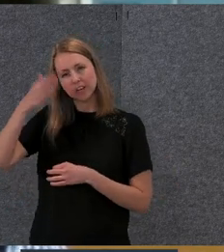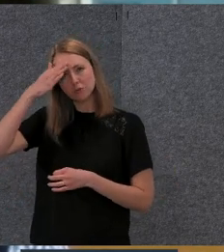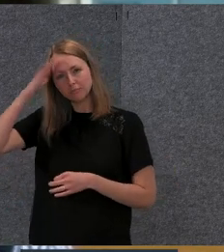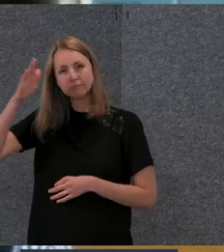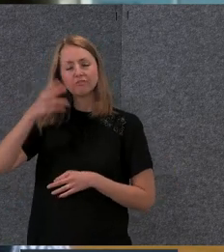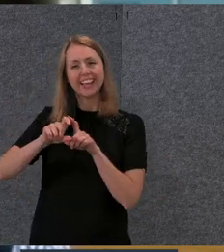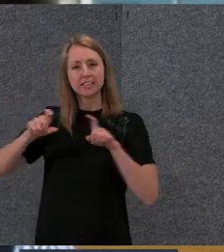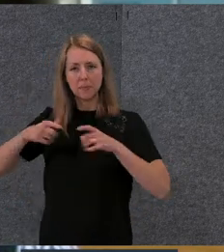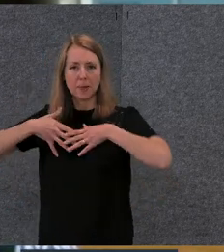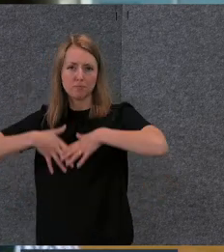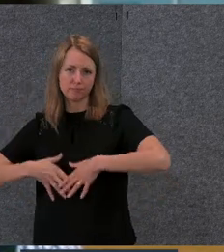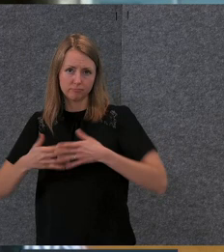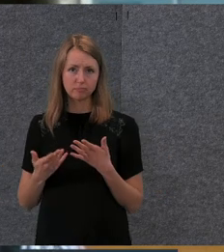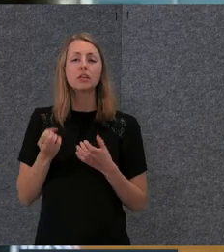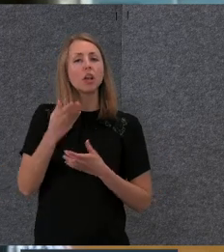mehr gebrauchen. Ne?